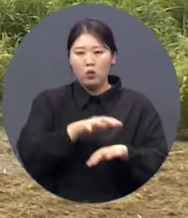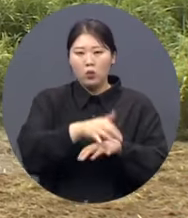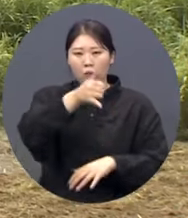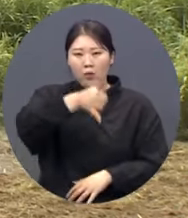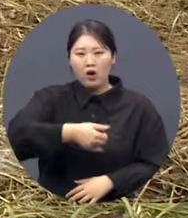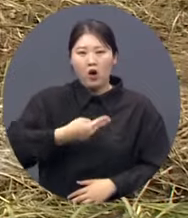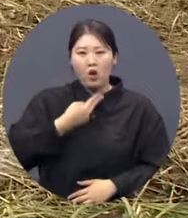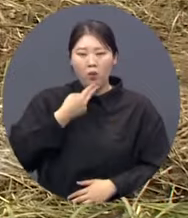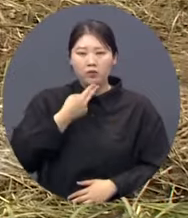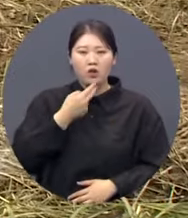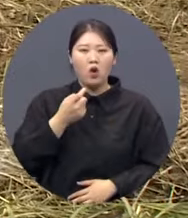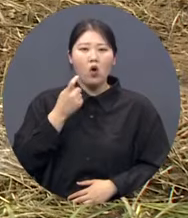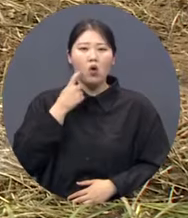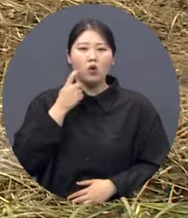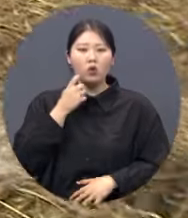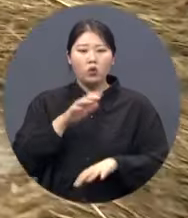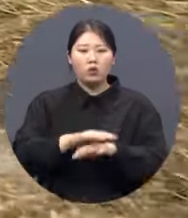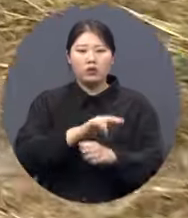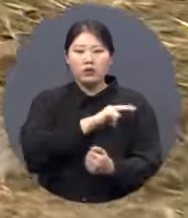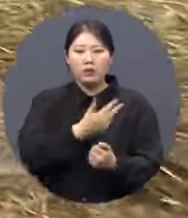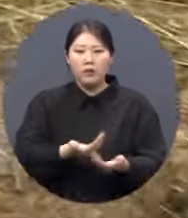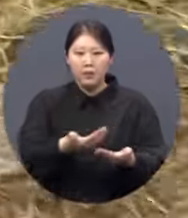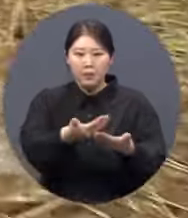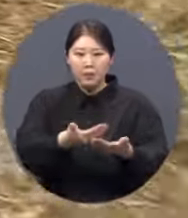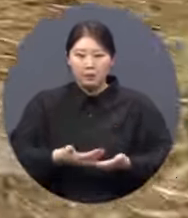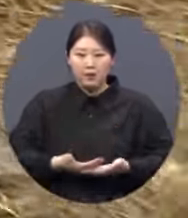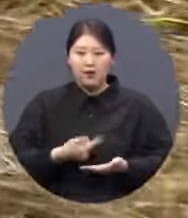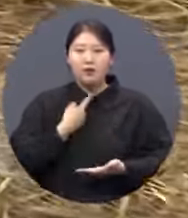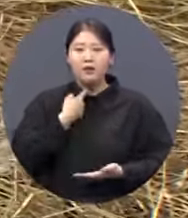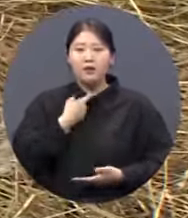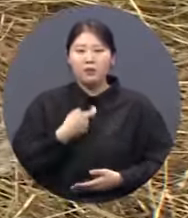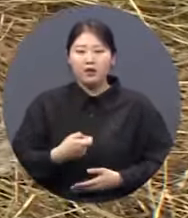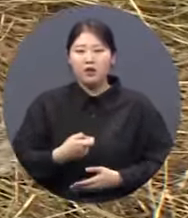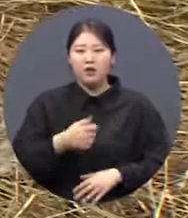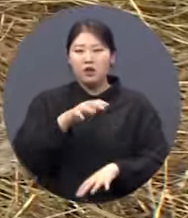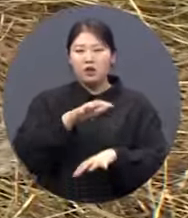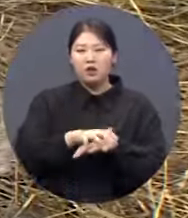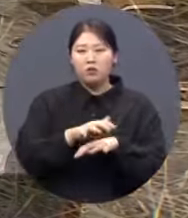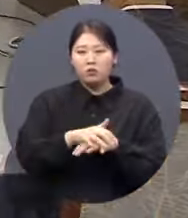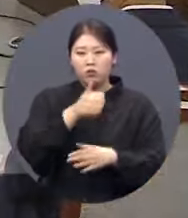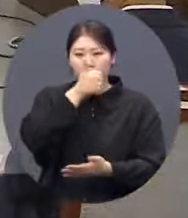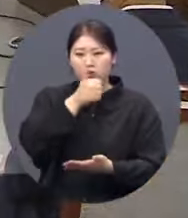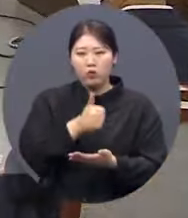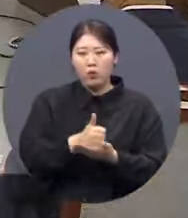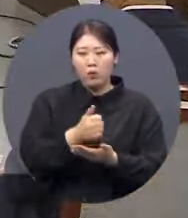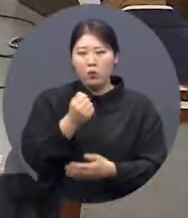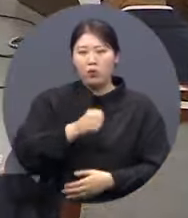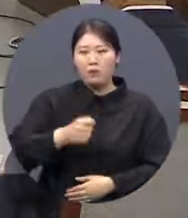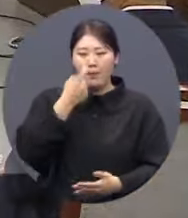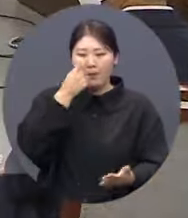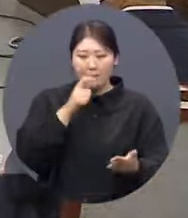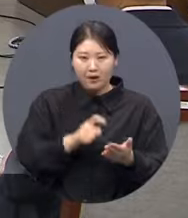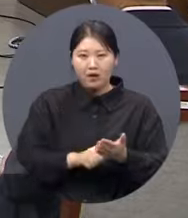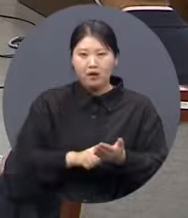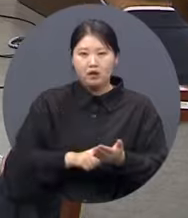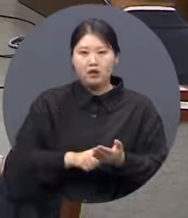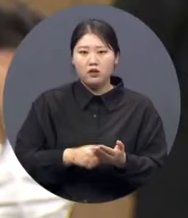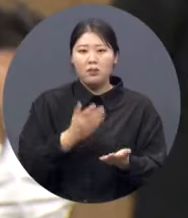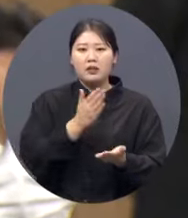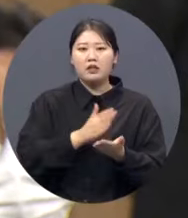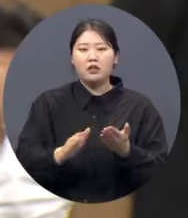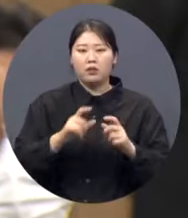않고도 허위로 농지 취득 자격 증명을 발급받았다는 농지법 위반 논란이 일자 도에는 부적격 판정을